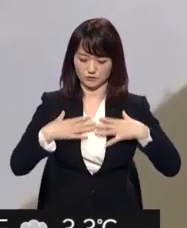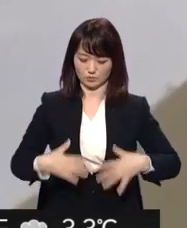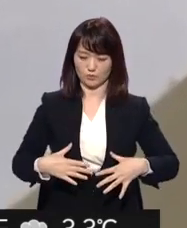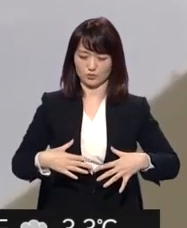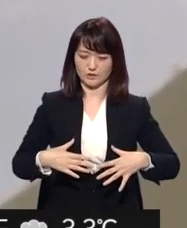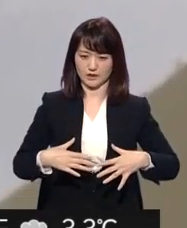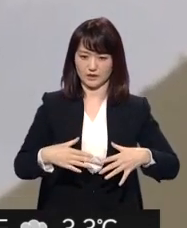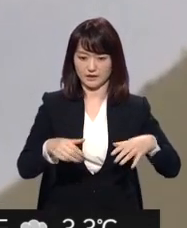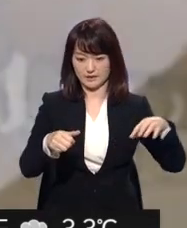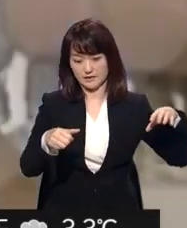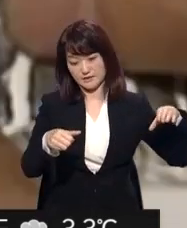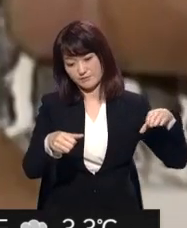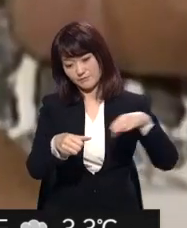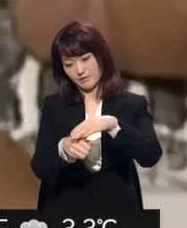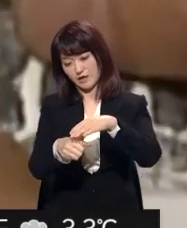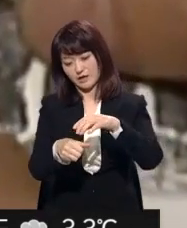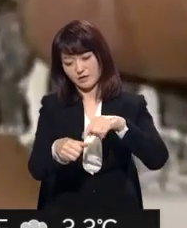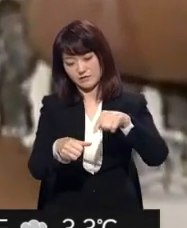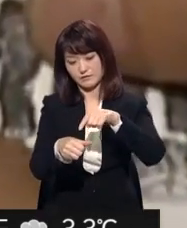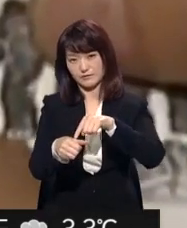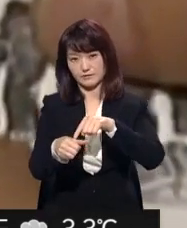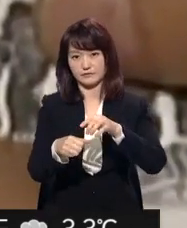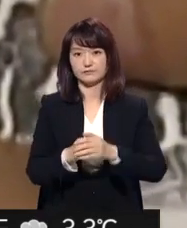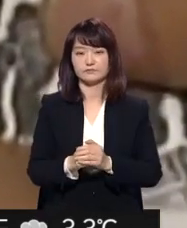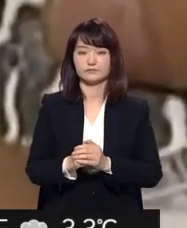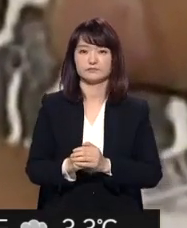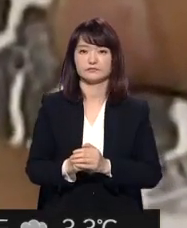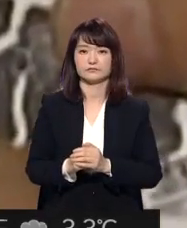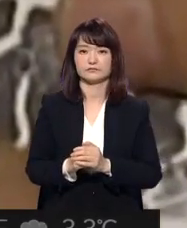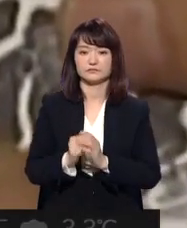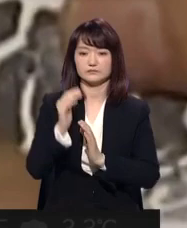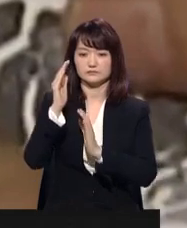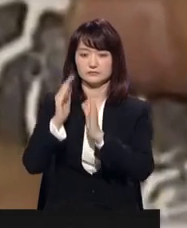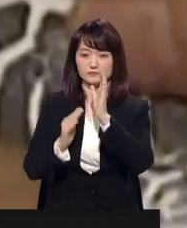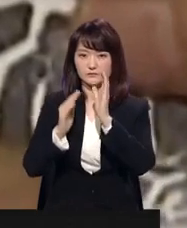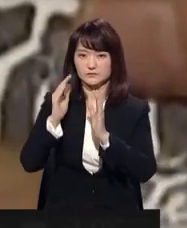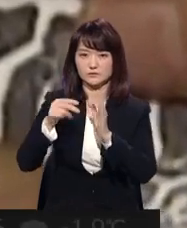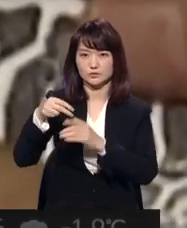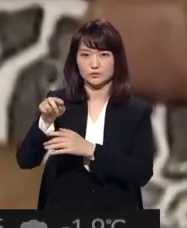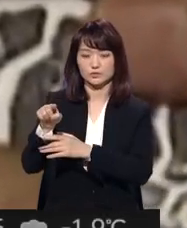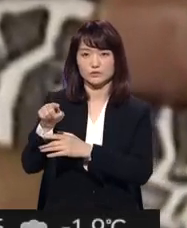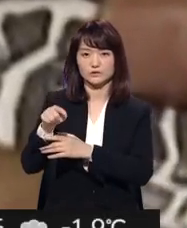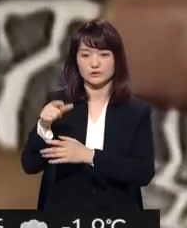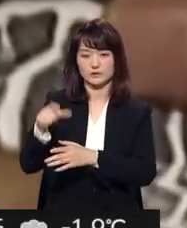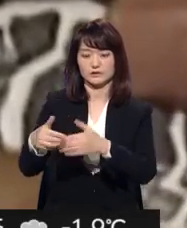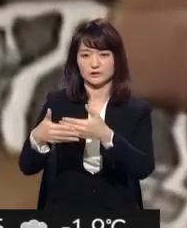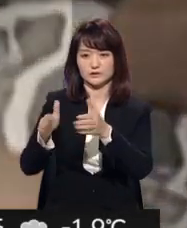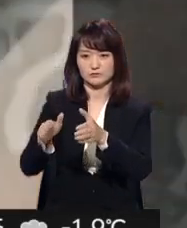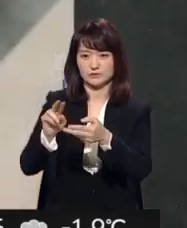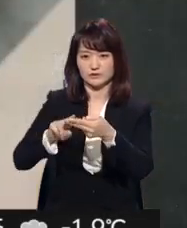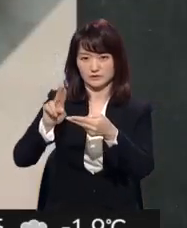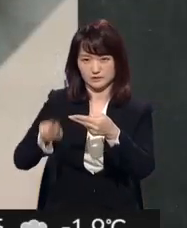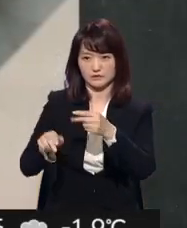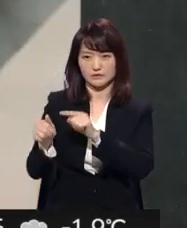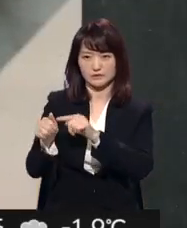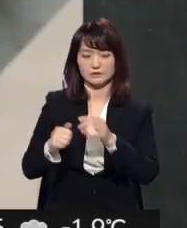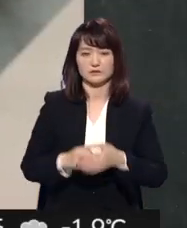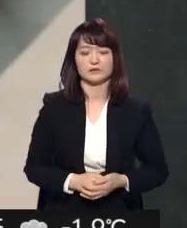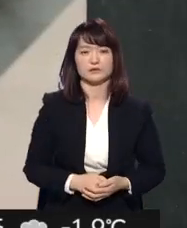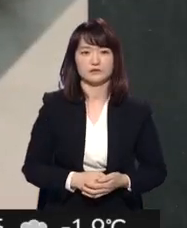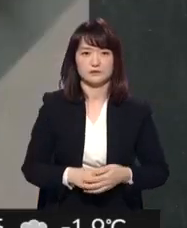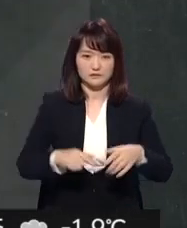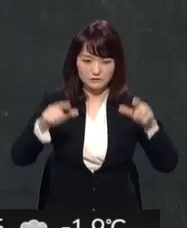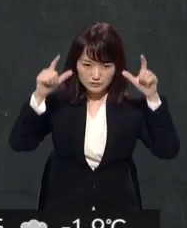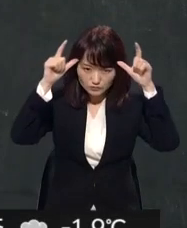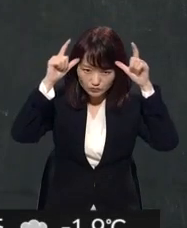자국을 가지고 당시에 있던 그 강력반 형사가이 구두솔 구두약하고